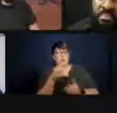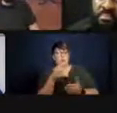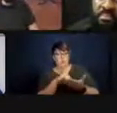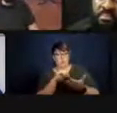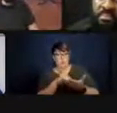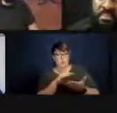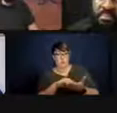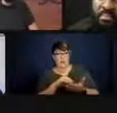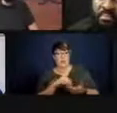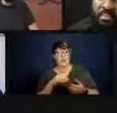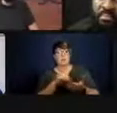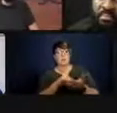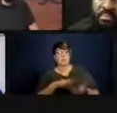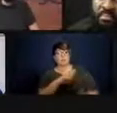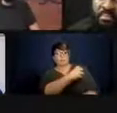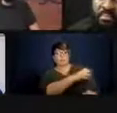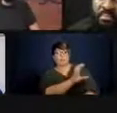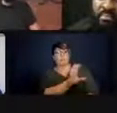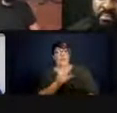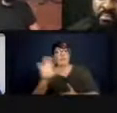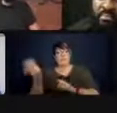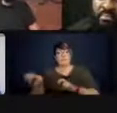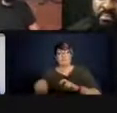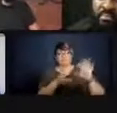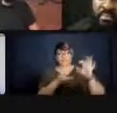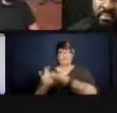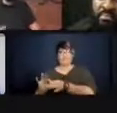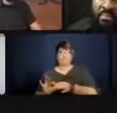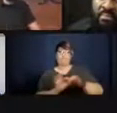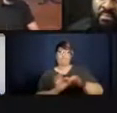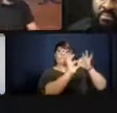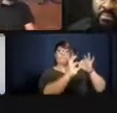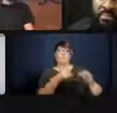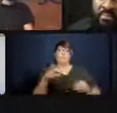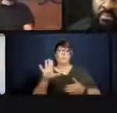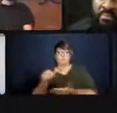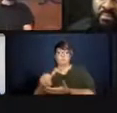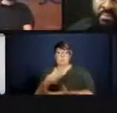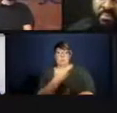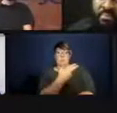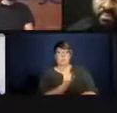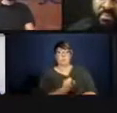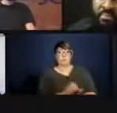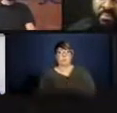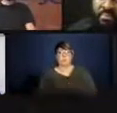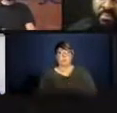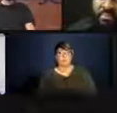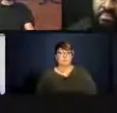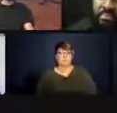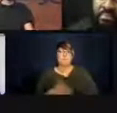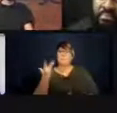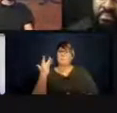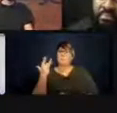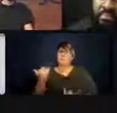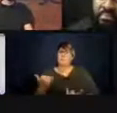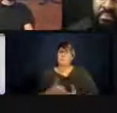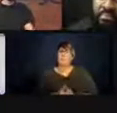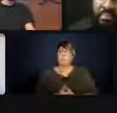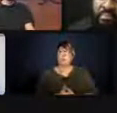kuwapa mafunzo yanayoweza kuwasaidia ili waweze kupata kazi baada ya